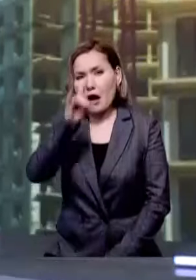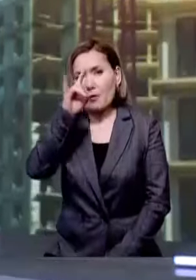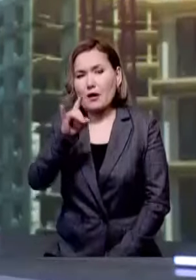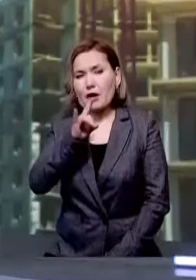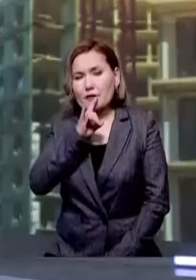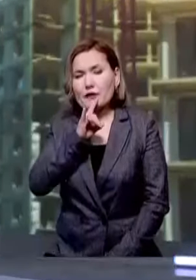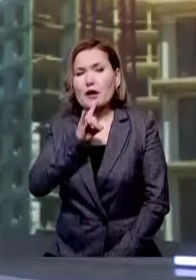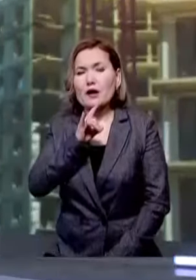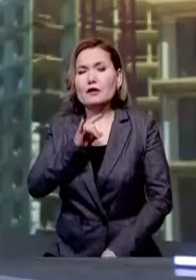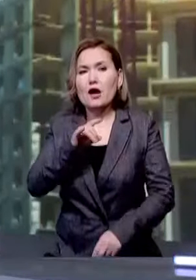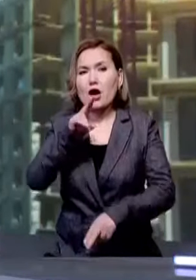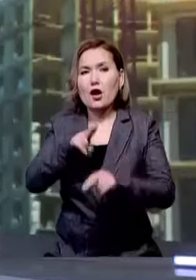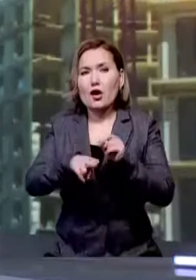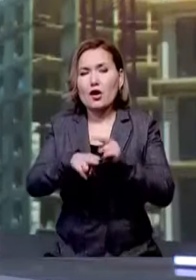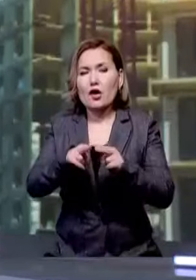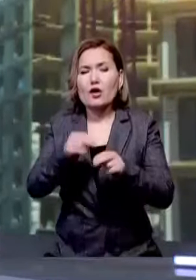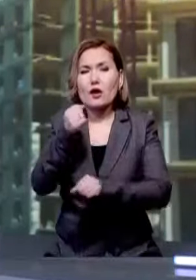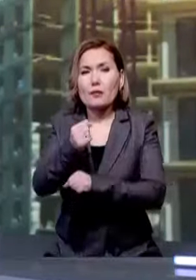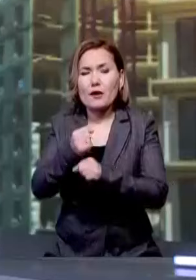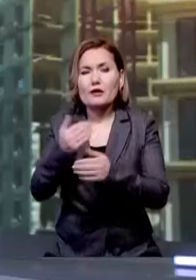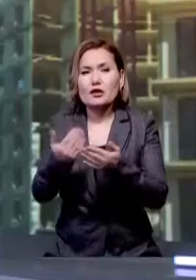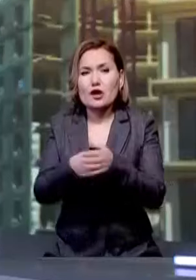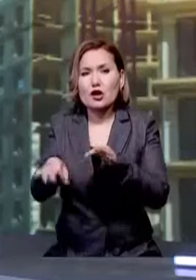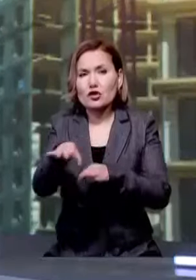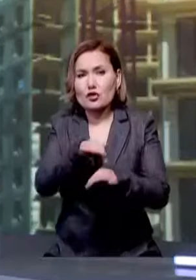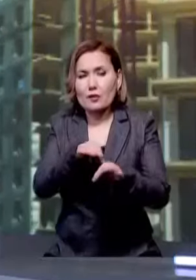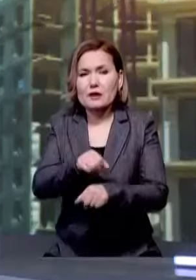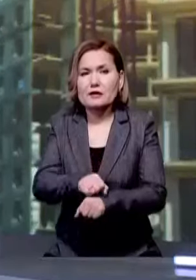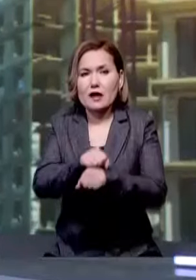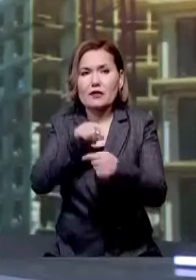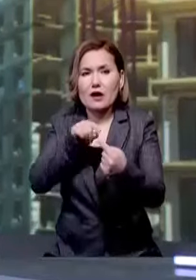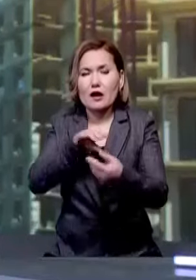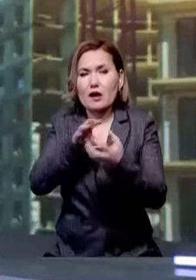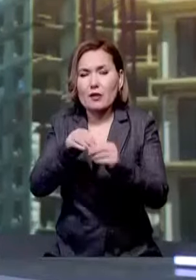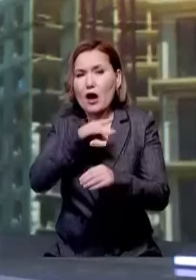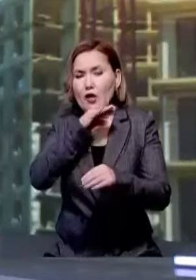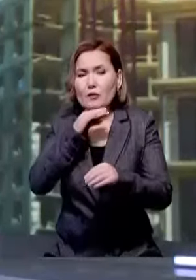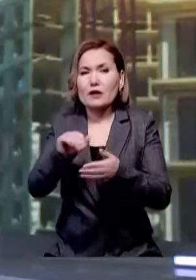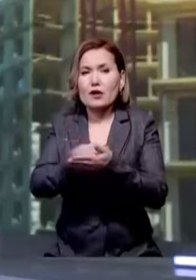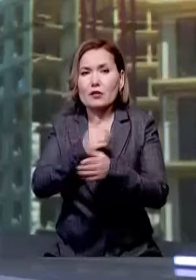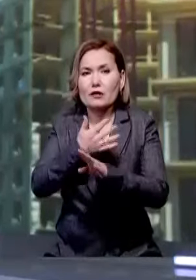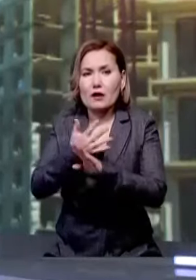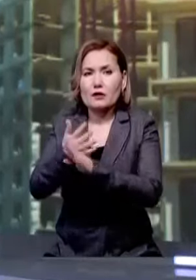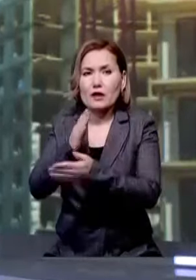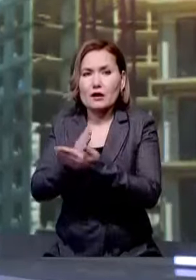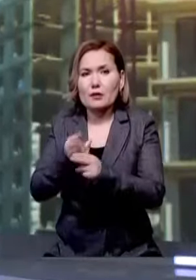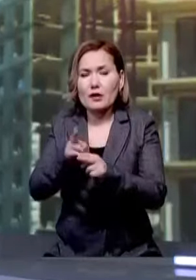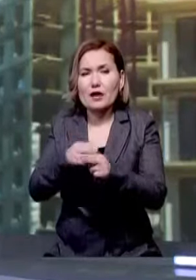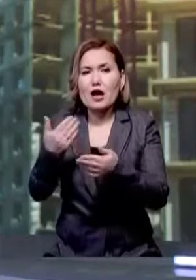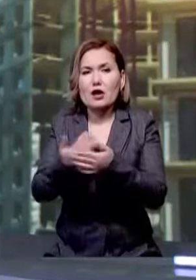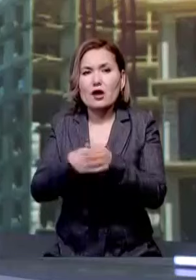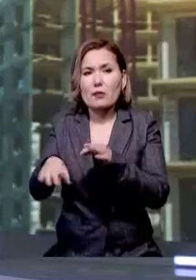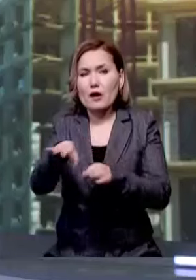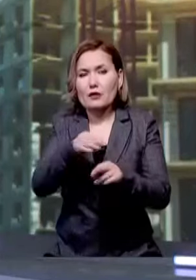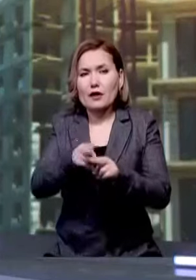Қазақстандық құрылысшылар құрылыс кодексінің жаңа жобасына наразы. Олар құжатта олқылықтар көп деп отыр. Нақтырақ айтсақ, жаңа